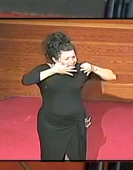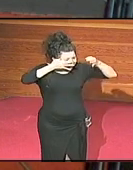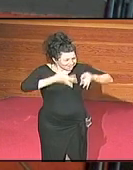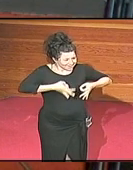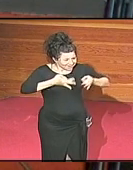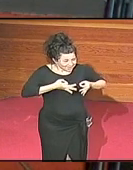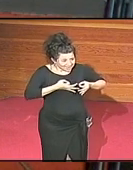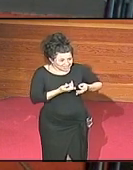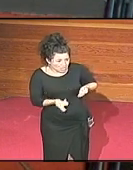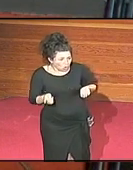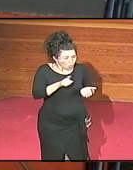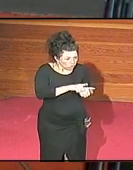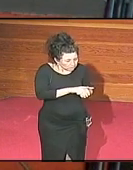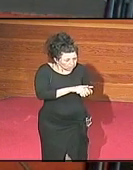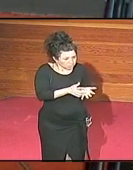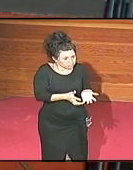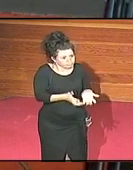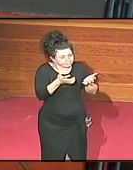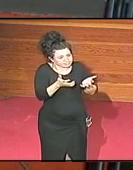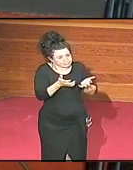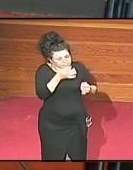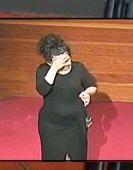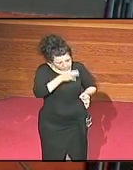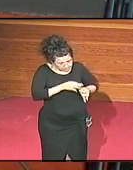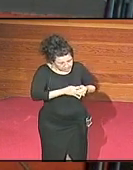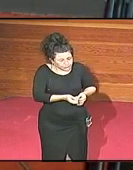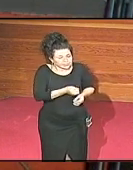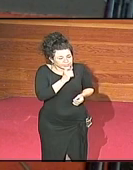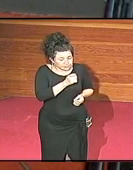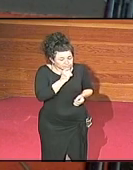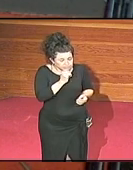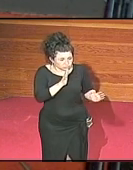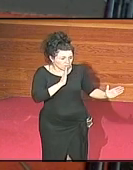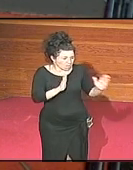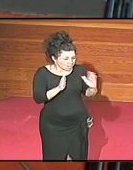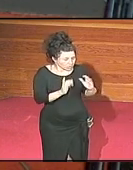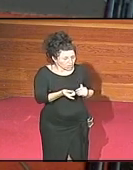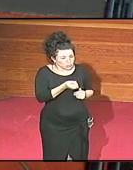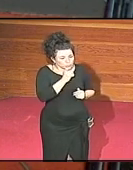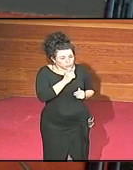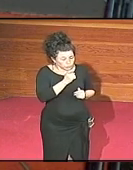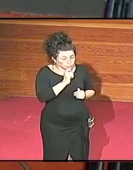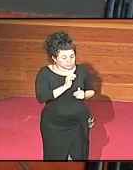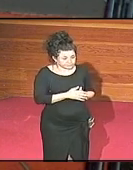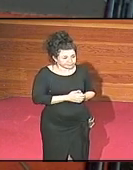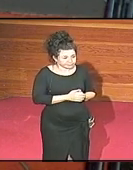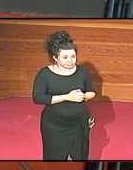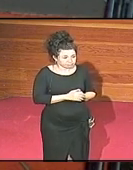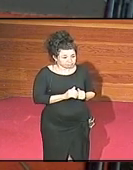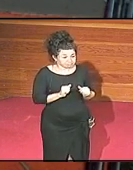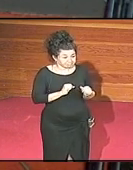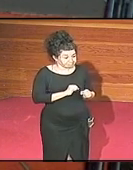sinesgarritasun hori berreskuratzea dela. Ez? Zaila da, oso zaila da, eta oso garai gatazkatsuak bizi ditugu, ez? Pandemiatik irten